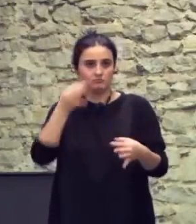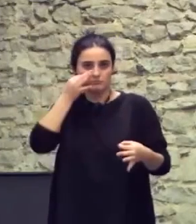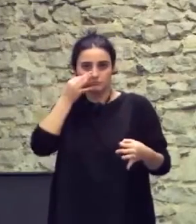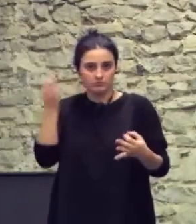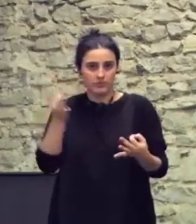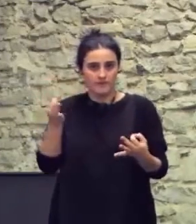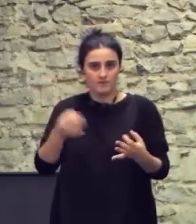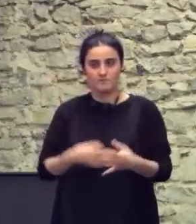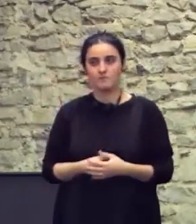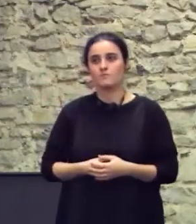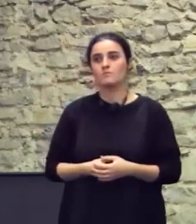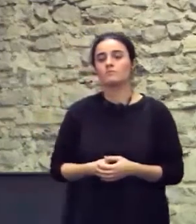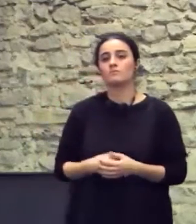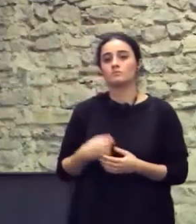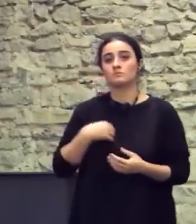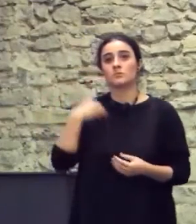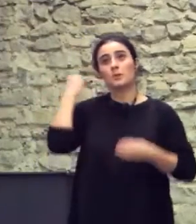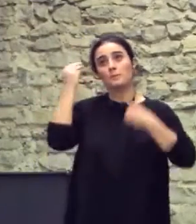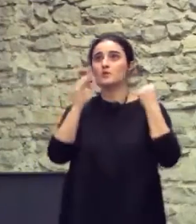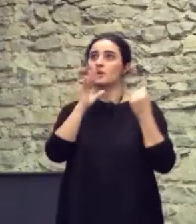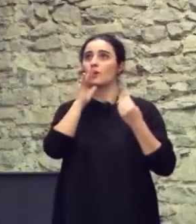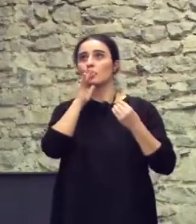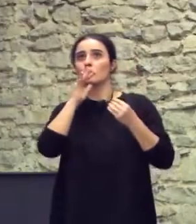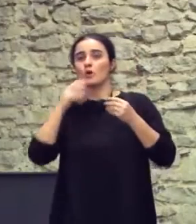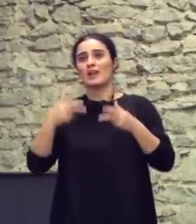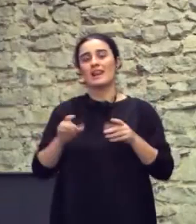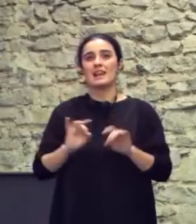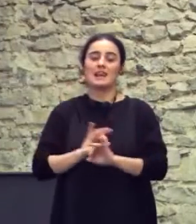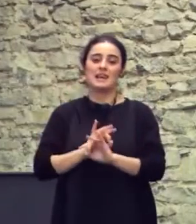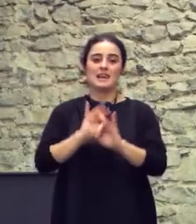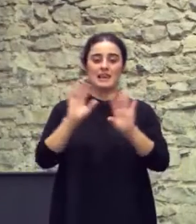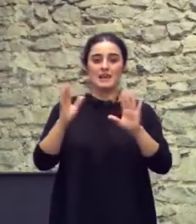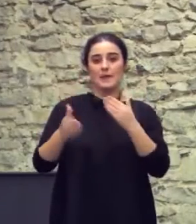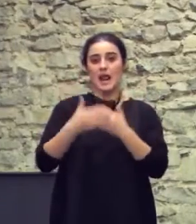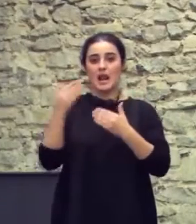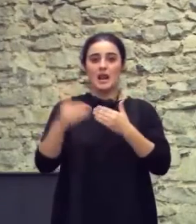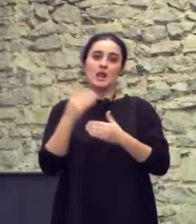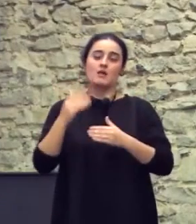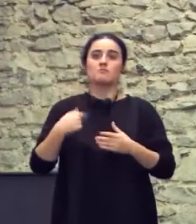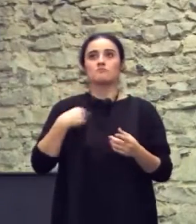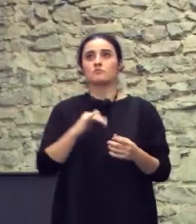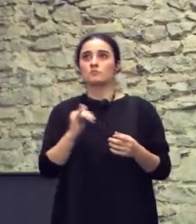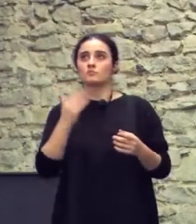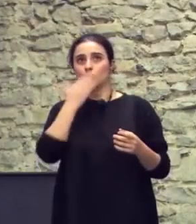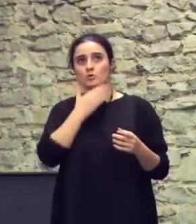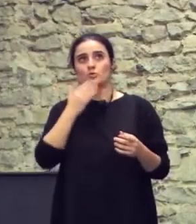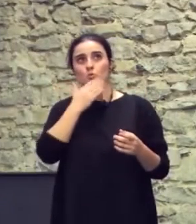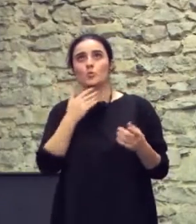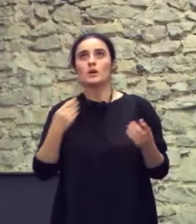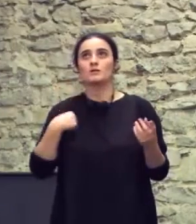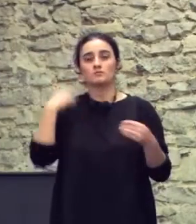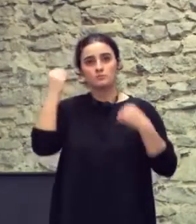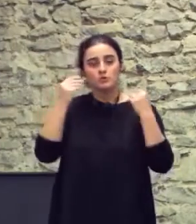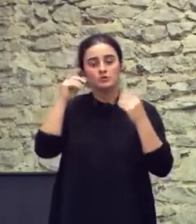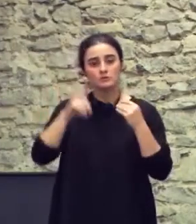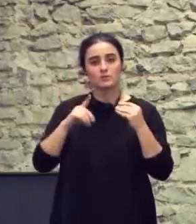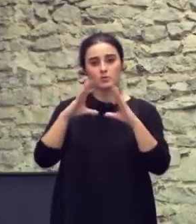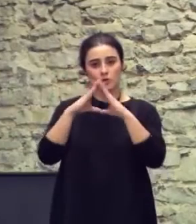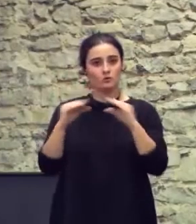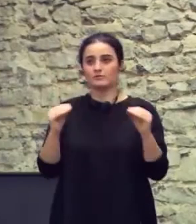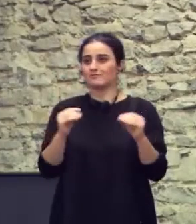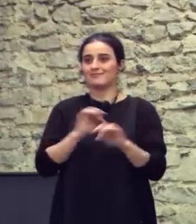Horregaitik, nik uste dut, gerotan neoliberalagoa den eskola hontan, ez dut horren beste ertainak eta hortik azpira zagutzen, unibertsitatea argi